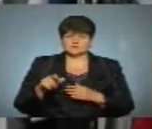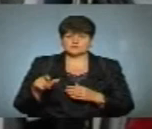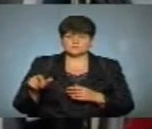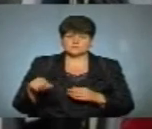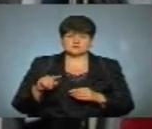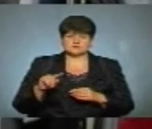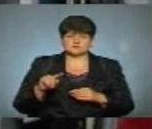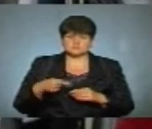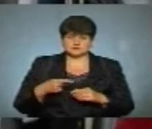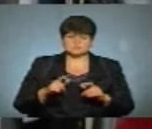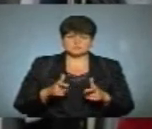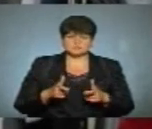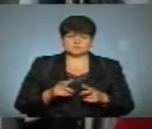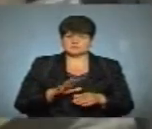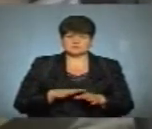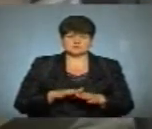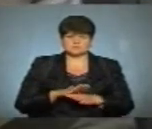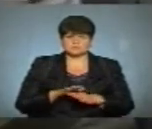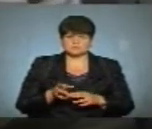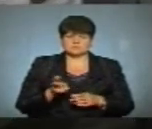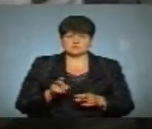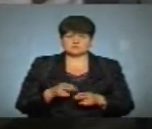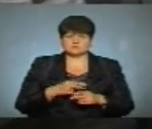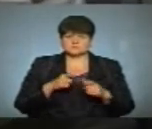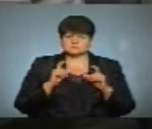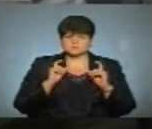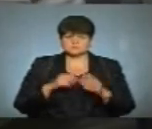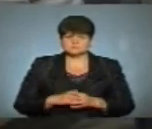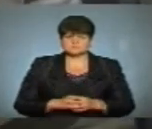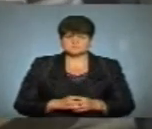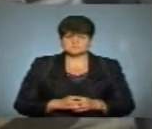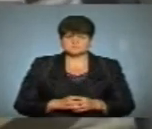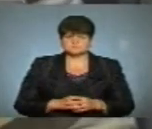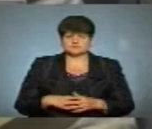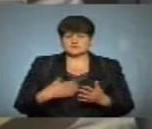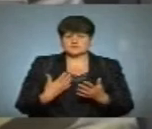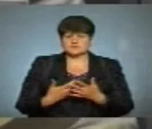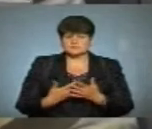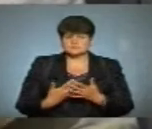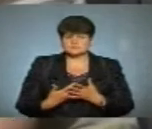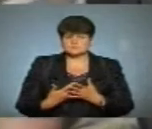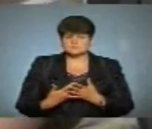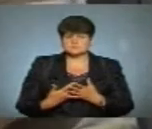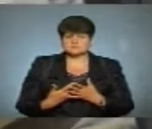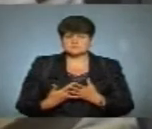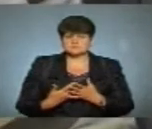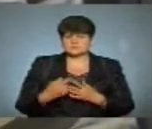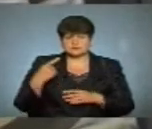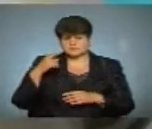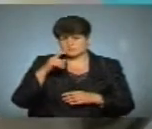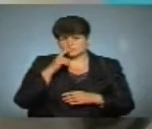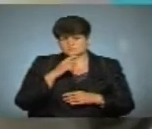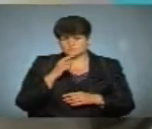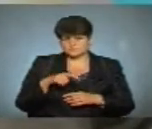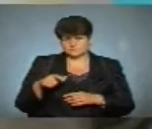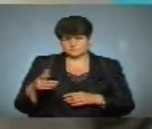не дотримуються, приходять без масок. А що зробиш? То, напевно, не доходять до людей, не знаю.